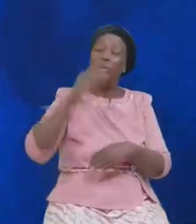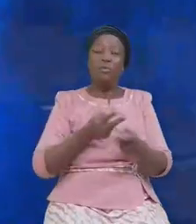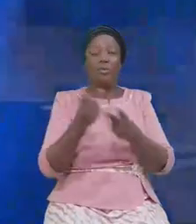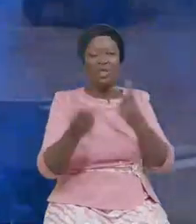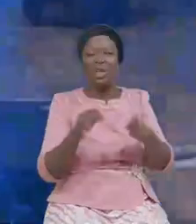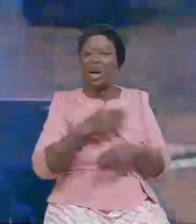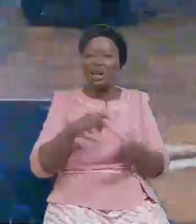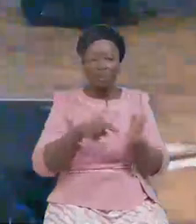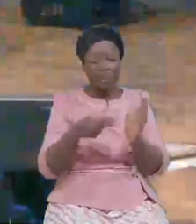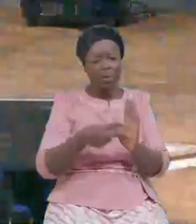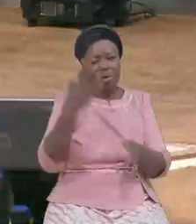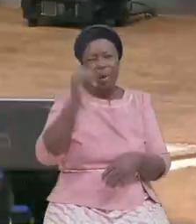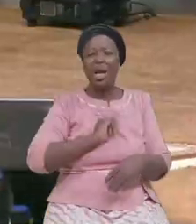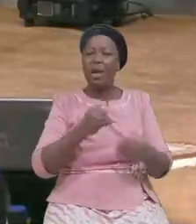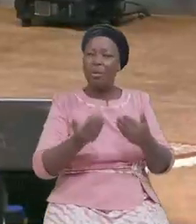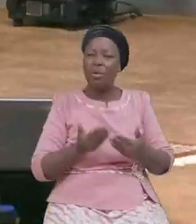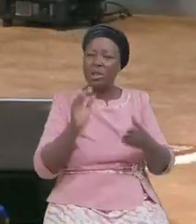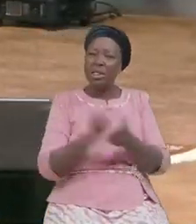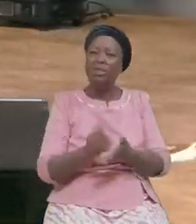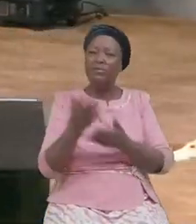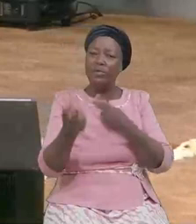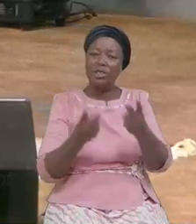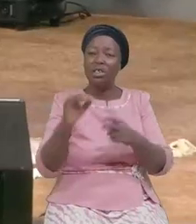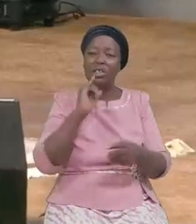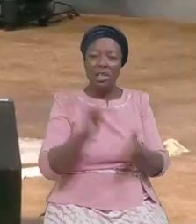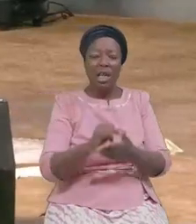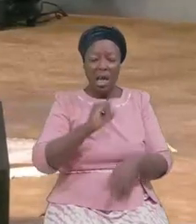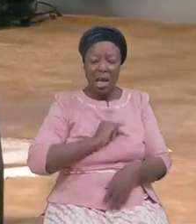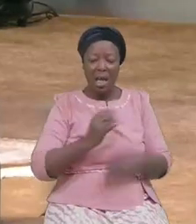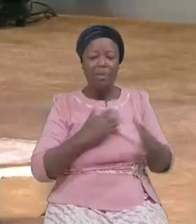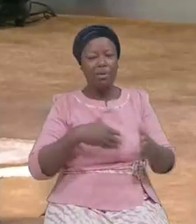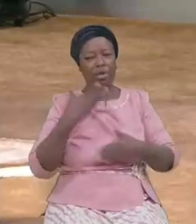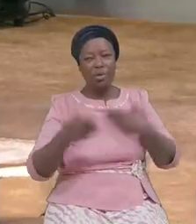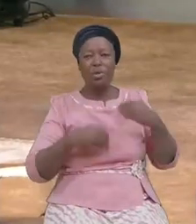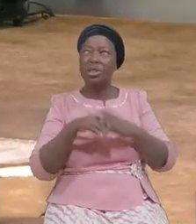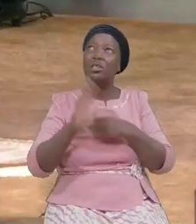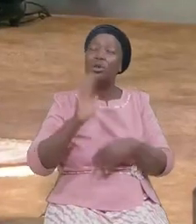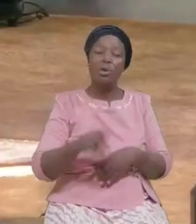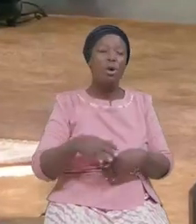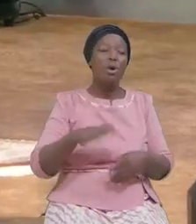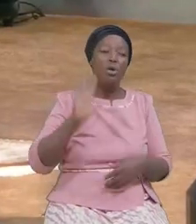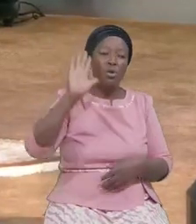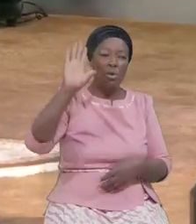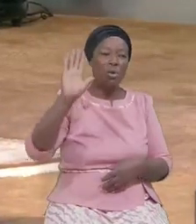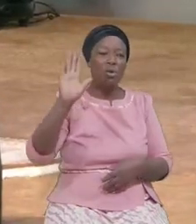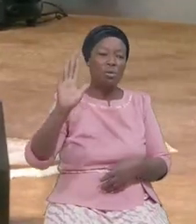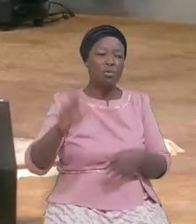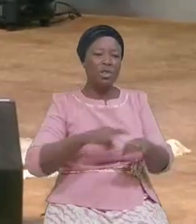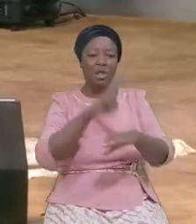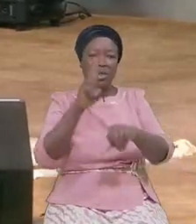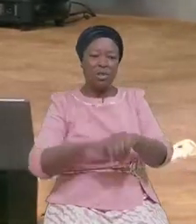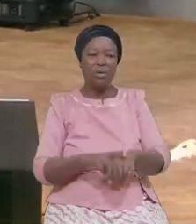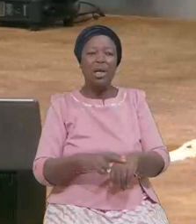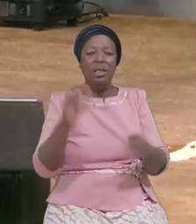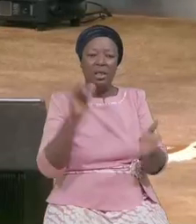lequel je veux cette visitation, c'est pour que je puisse me réjouir dans la joie de ton peuple.